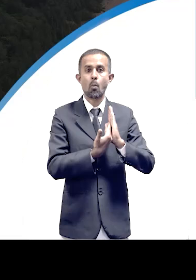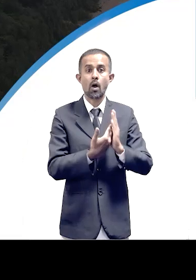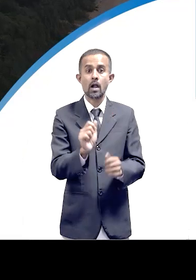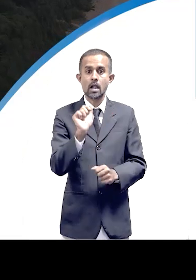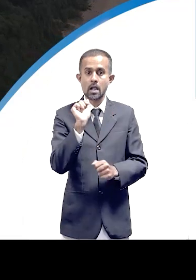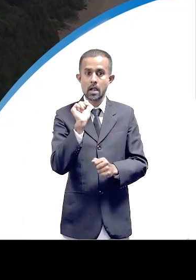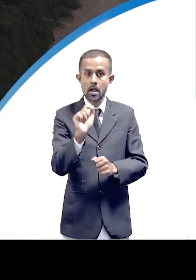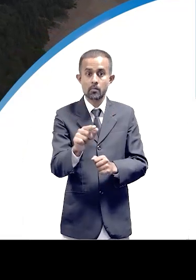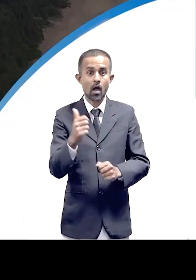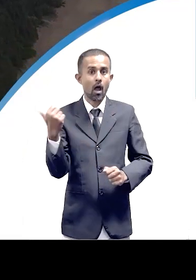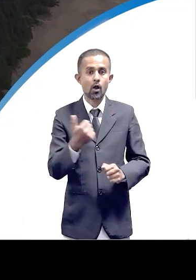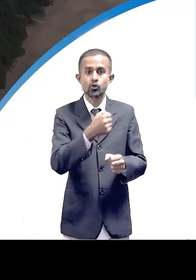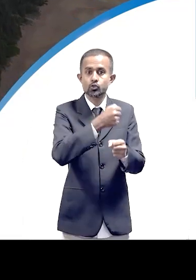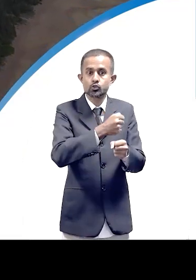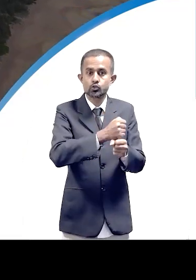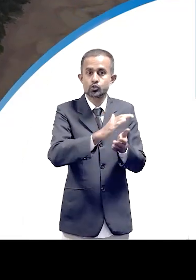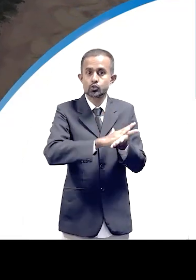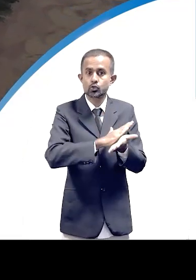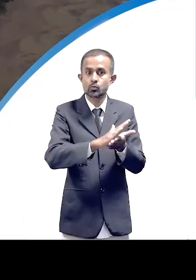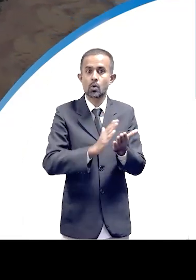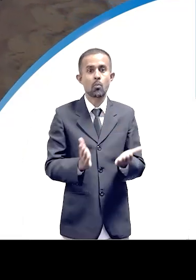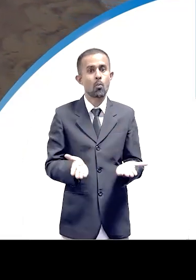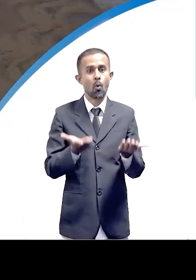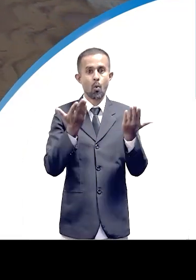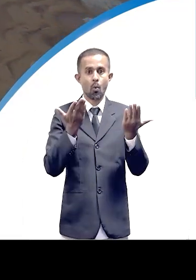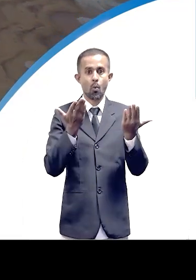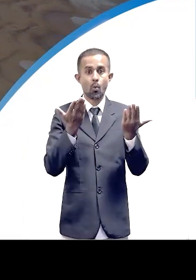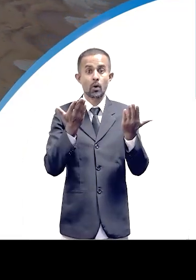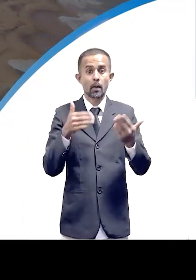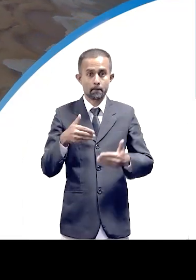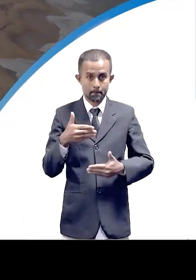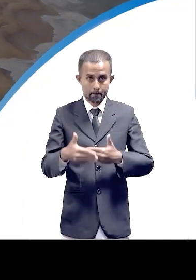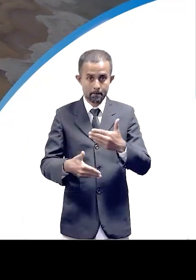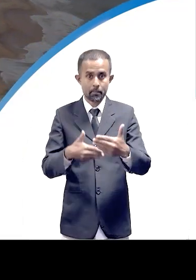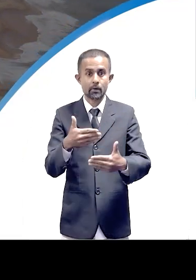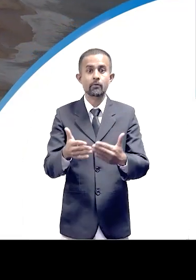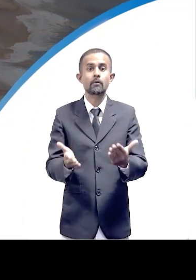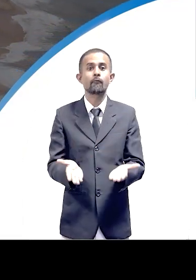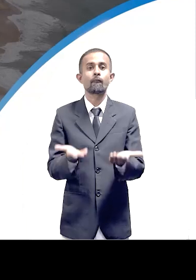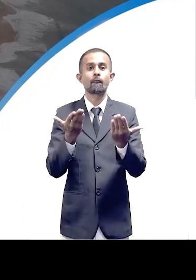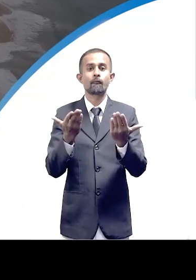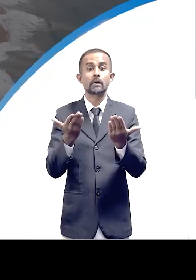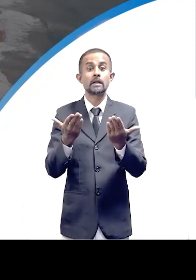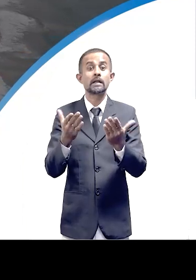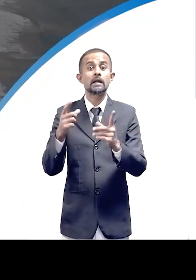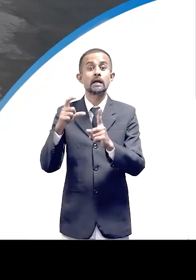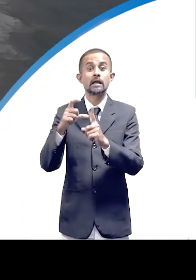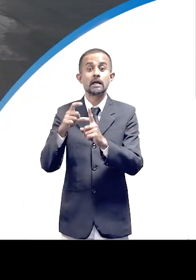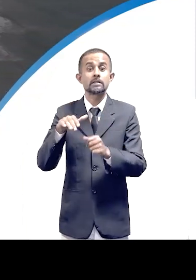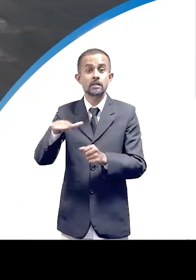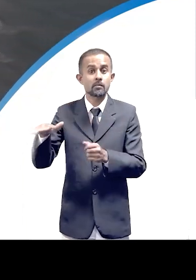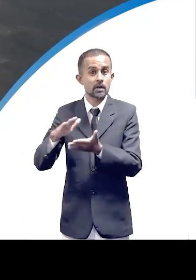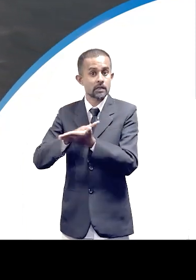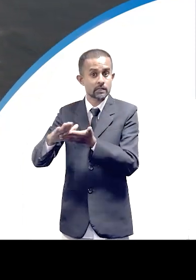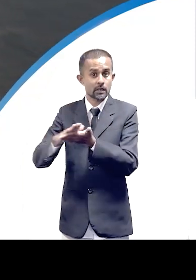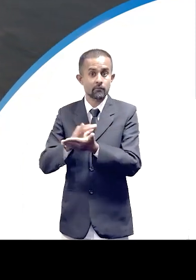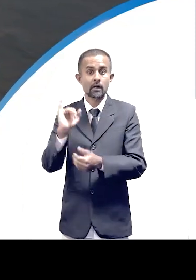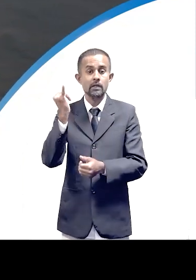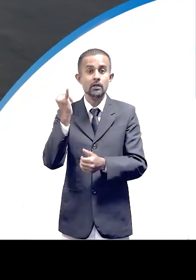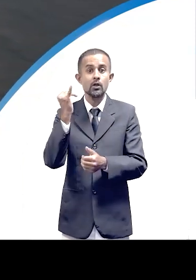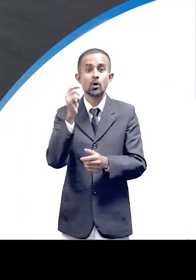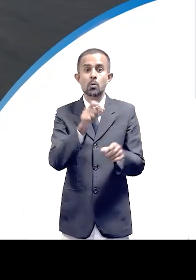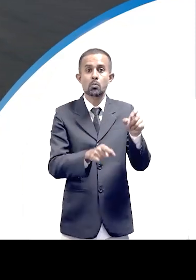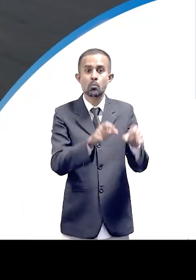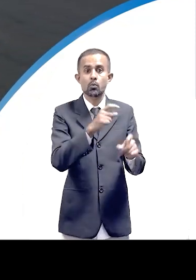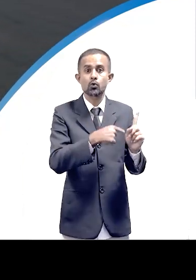Creation Program නමින් නව රාජ්‍ය සේවාවක් දියත් කළ අතර මේ ක්‍රියාත්මක කරනු ලබන්නේ සමාජ සේවා